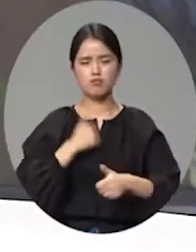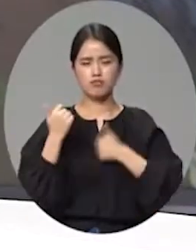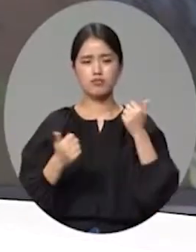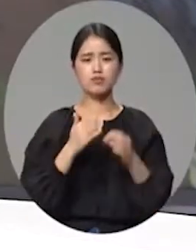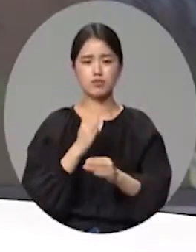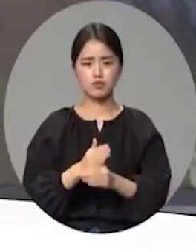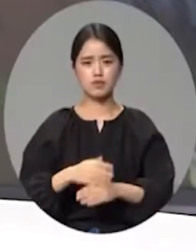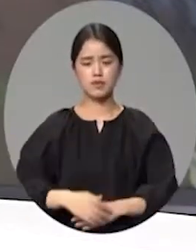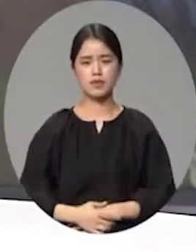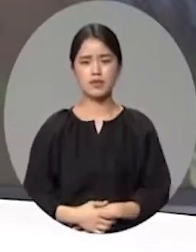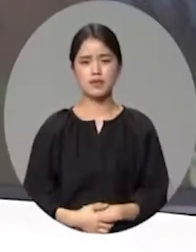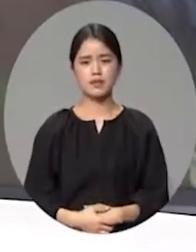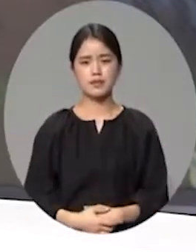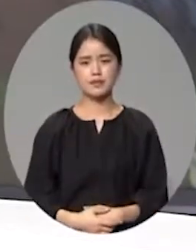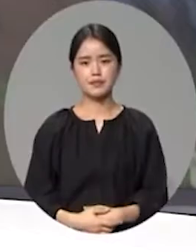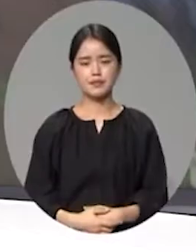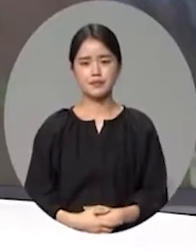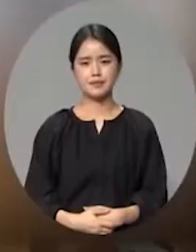기자입니다